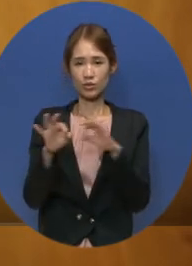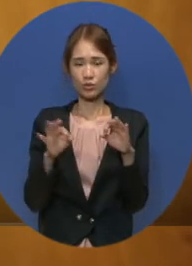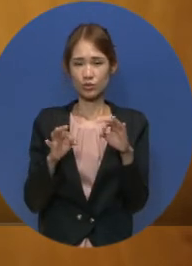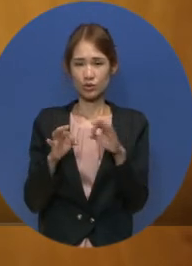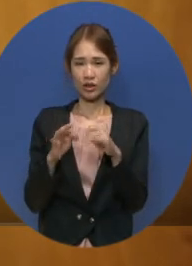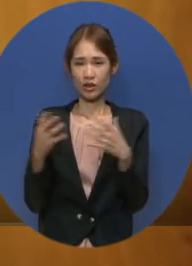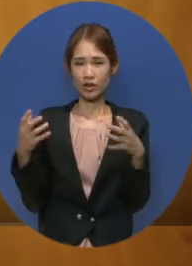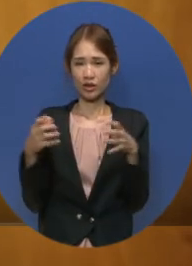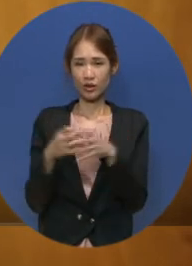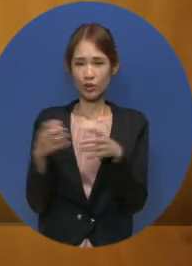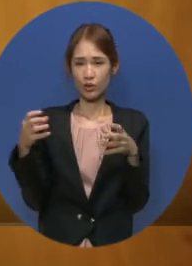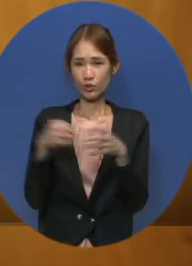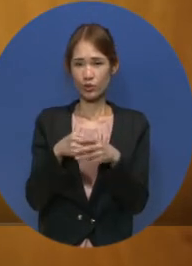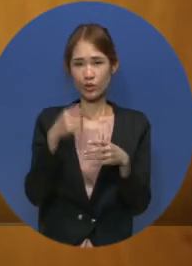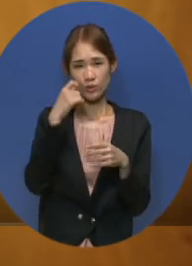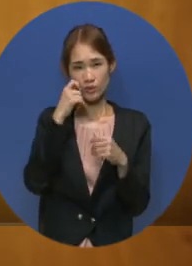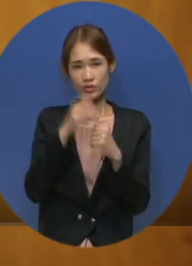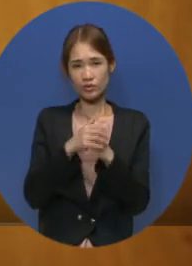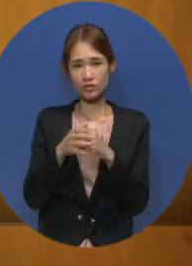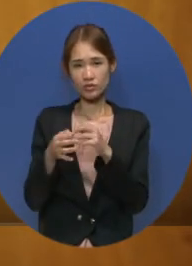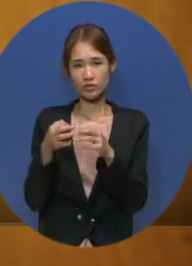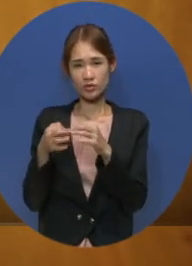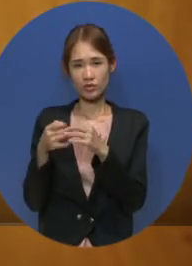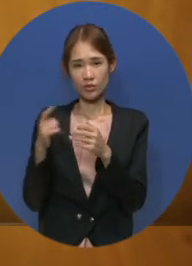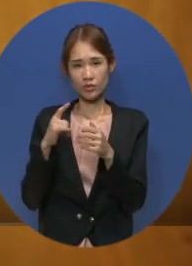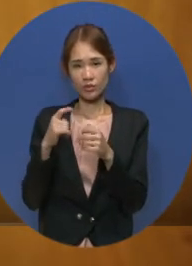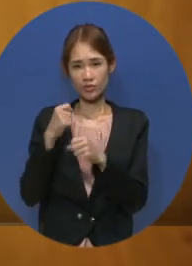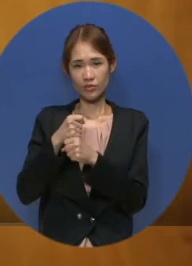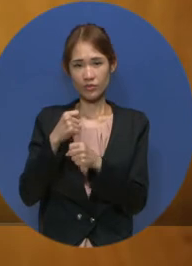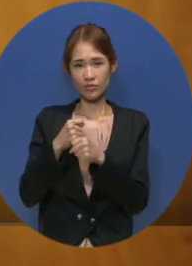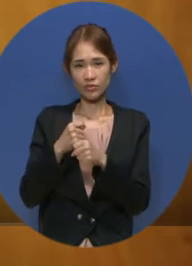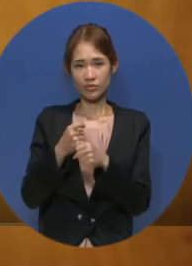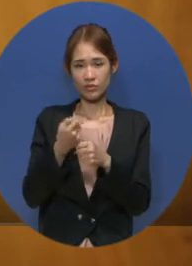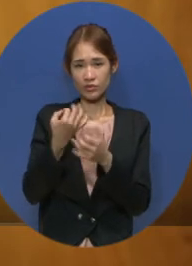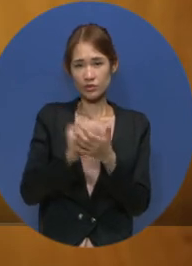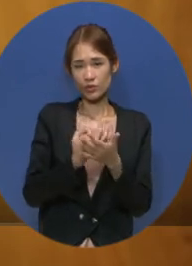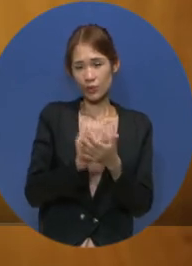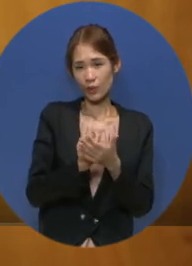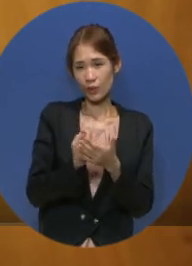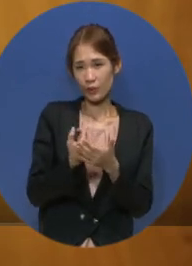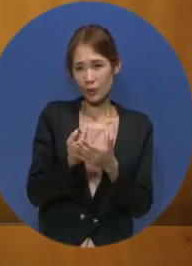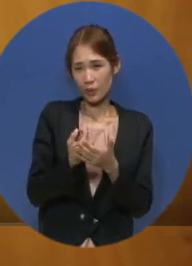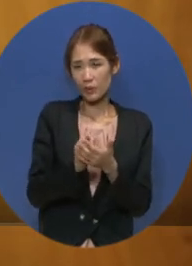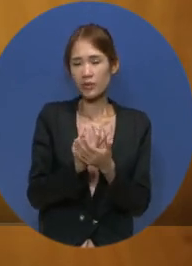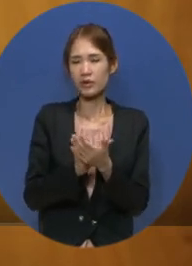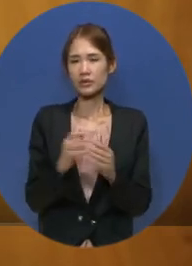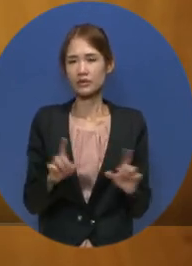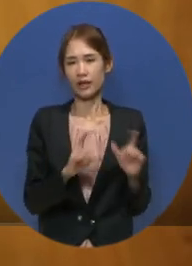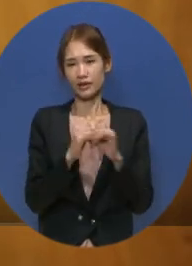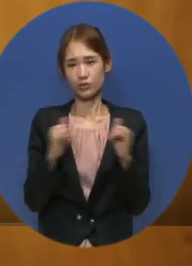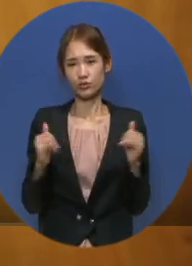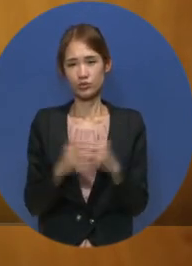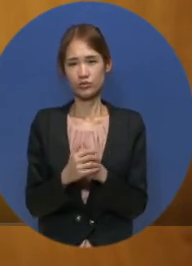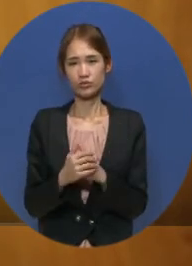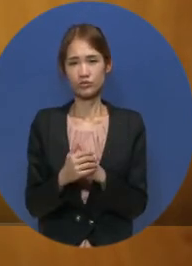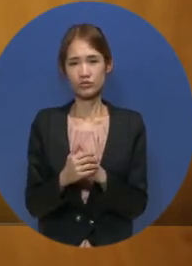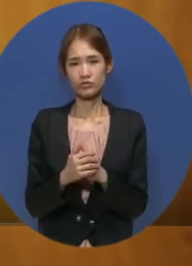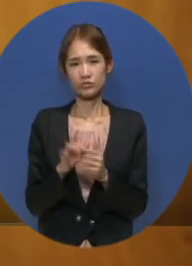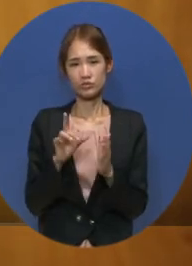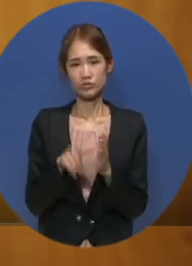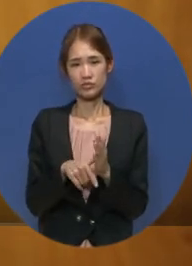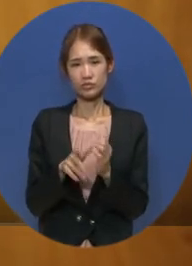이제 주류에 속하지 못하고 시장 뒷골목에서 이렇게 뭔가를 만들면서 이렇게 적은 수입으로 살아가시는 분들이었어요. 그래서 제가